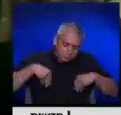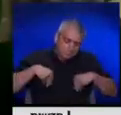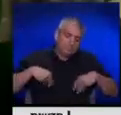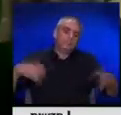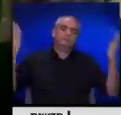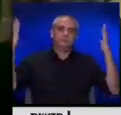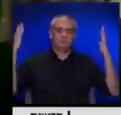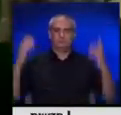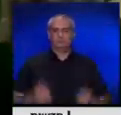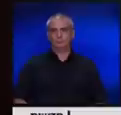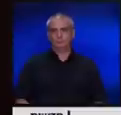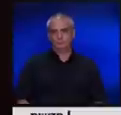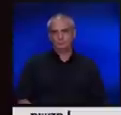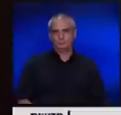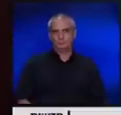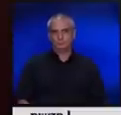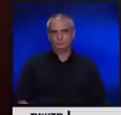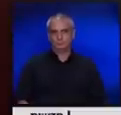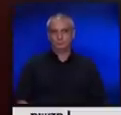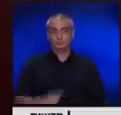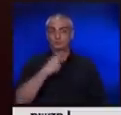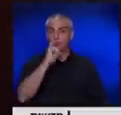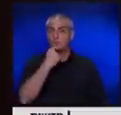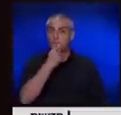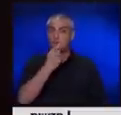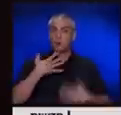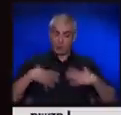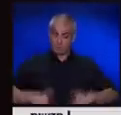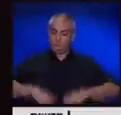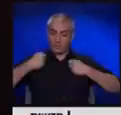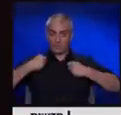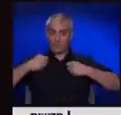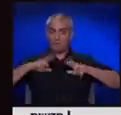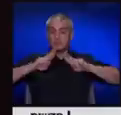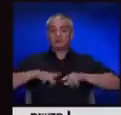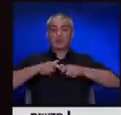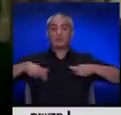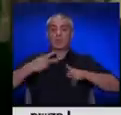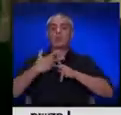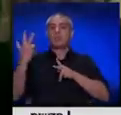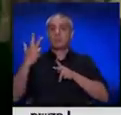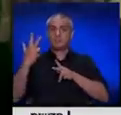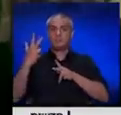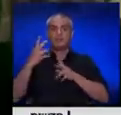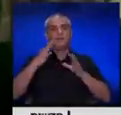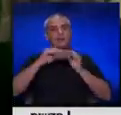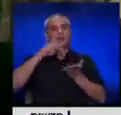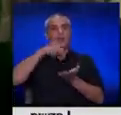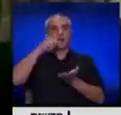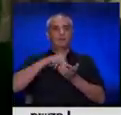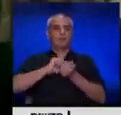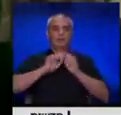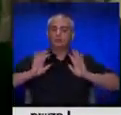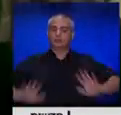שלו בהכנעה מוחלטת. וכשיורם אומר לך תוריד חולצה, תשאר בתחתונים, ותתחיל לפוץ, ותתחיל